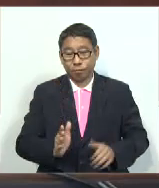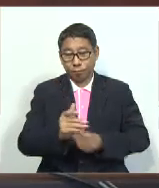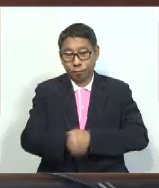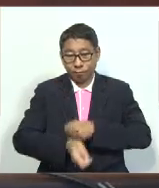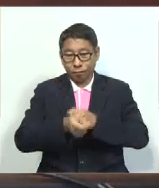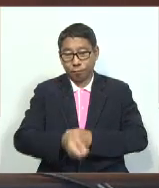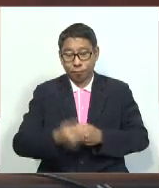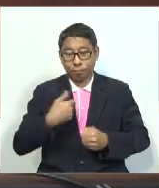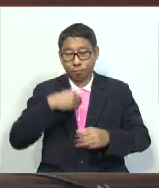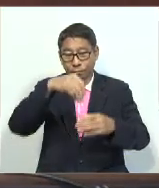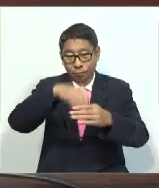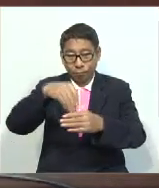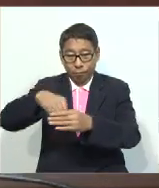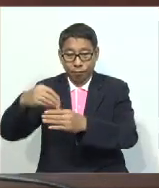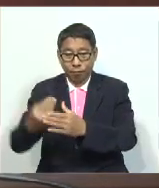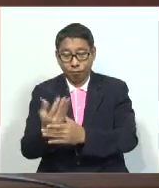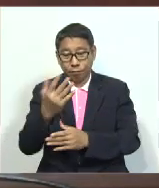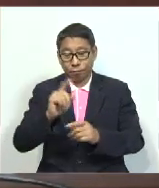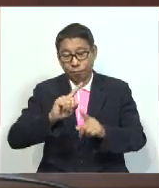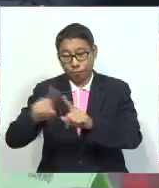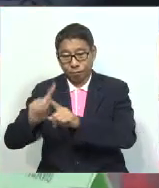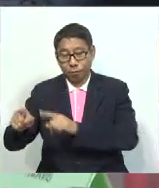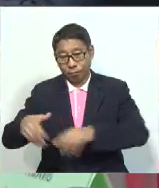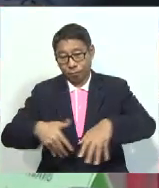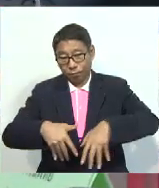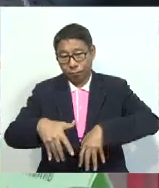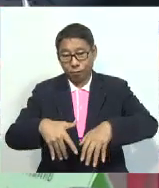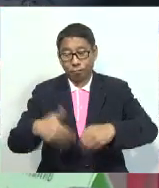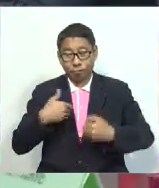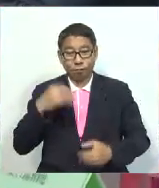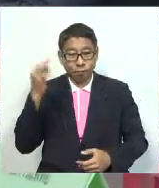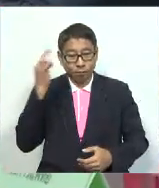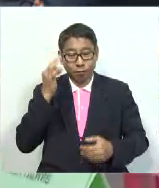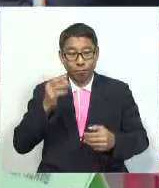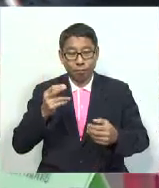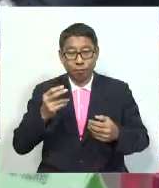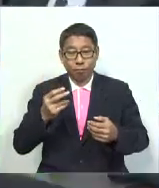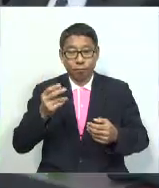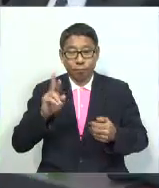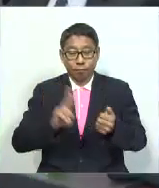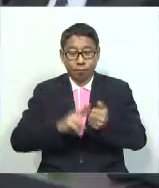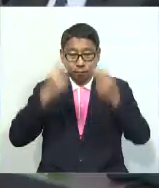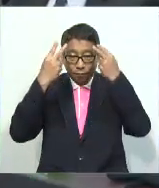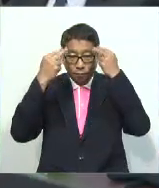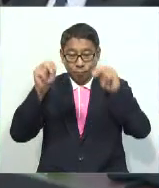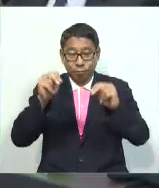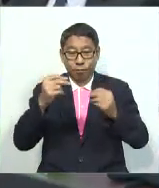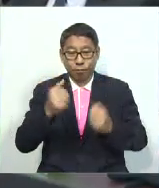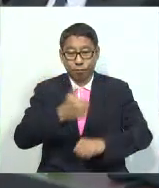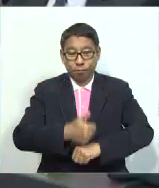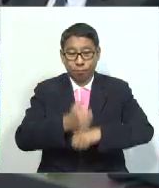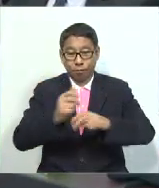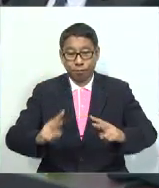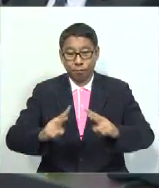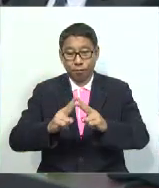กรที่จะนำการปลูกในรูปแบบวิสาหกิจชุมชนครับฟังเสียงท่านพลอากาศเอกประจินจันทองรองนายกรัฐมนตรีและรั